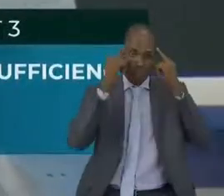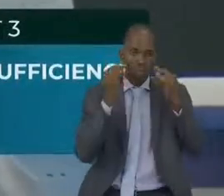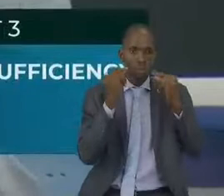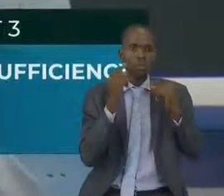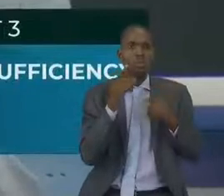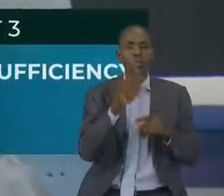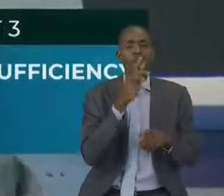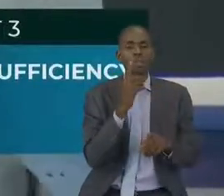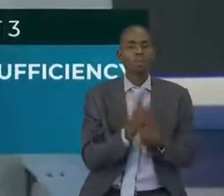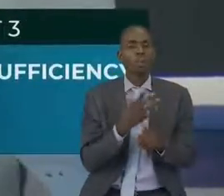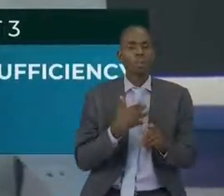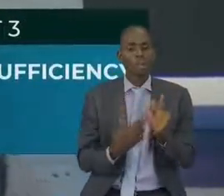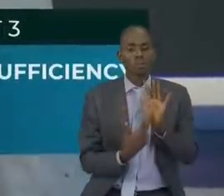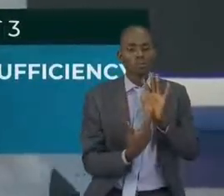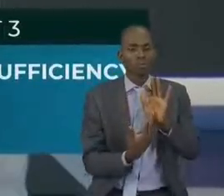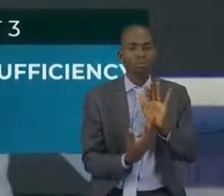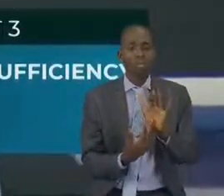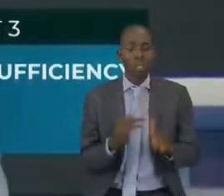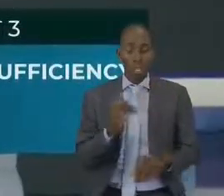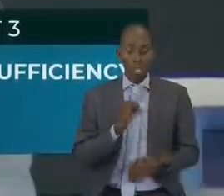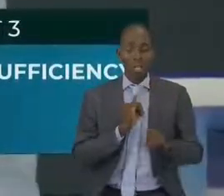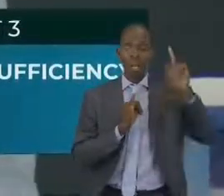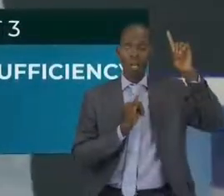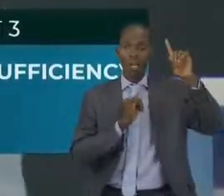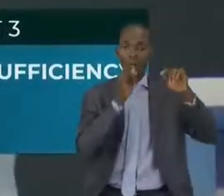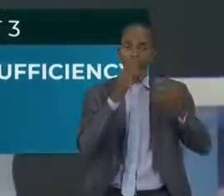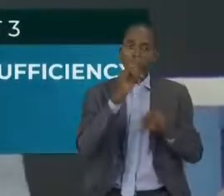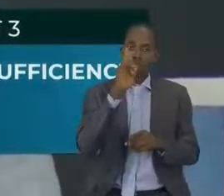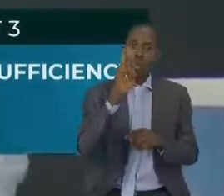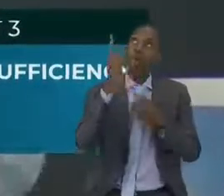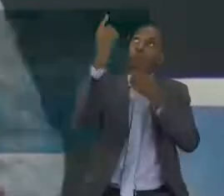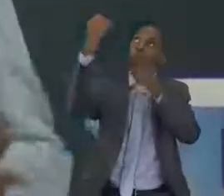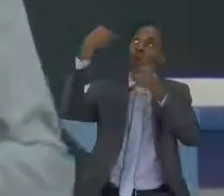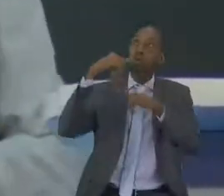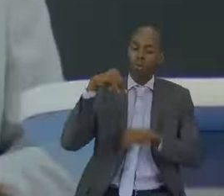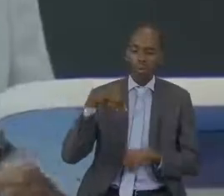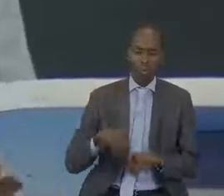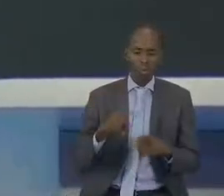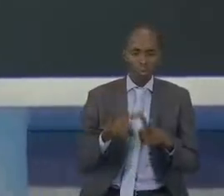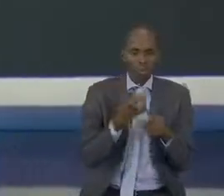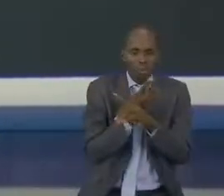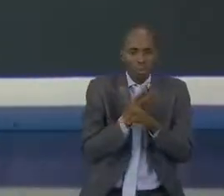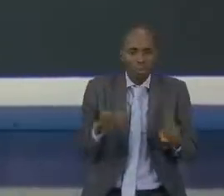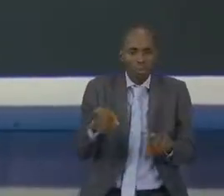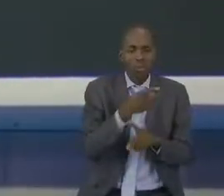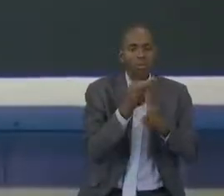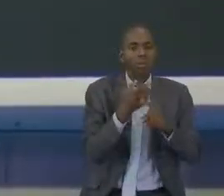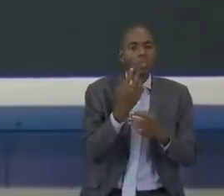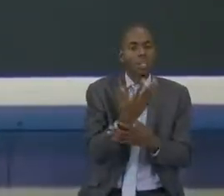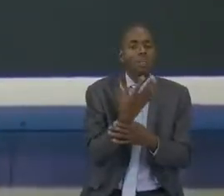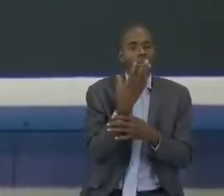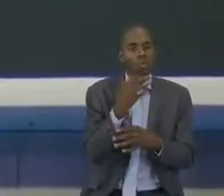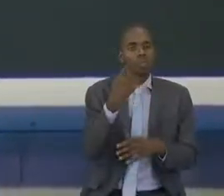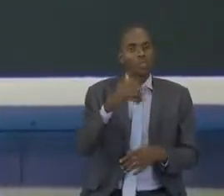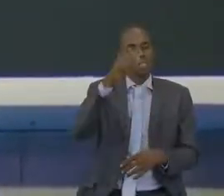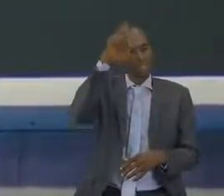représentant. C'est moi qui descends pour délivrer le peuple de la main des Égyptiens